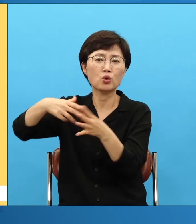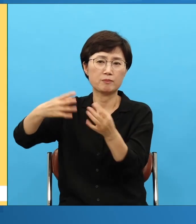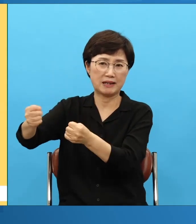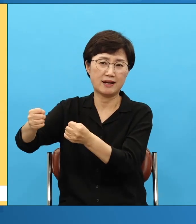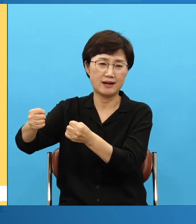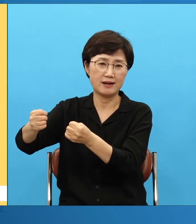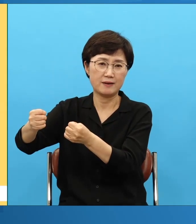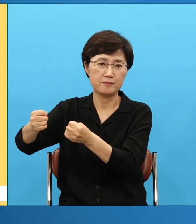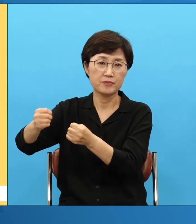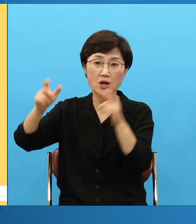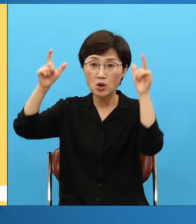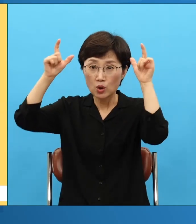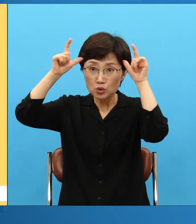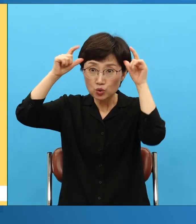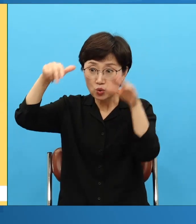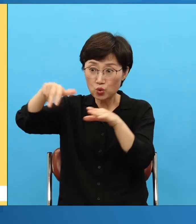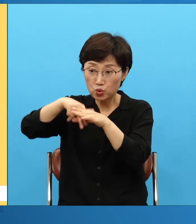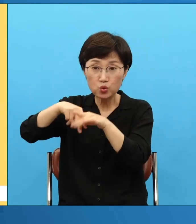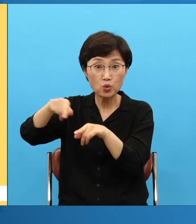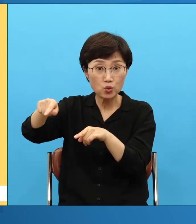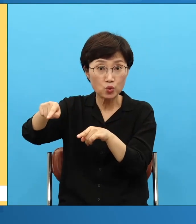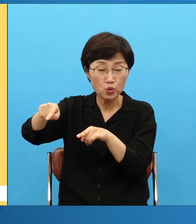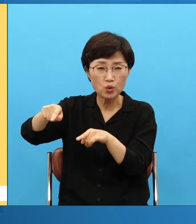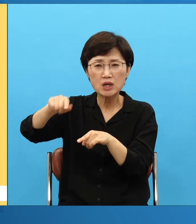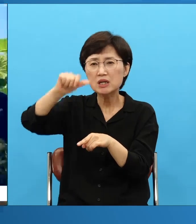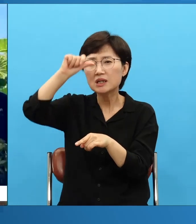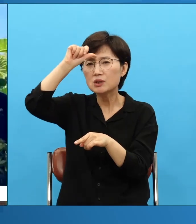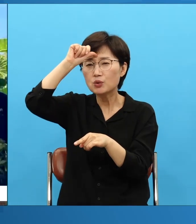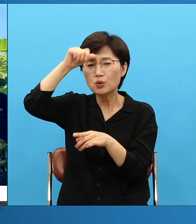힌두교는 수많은 신을 믿는 인도의 종교야.